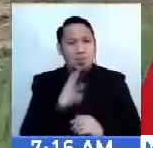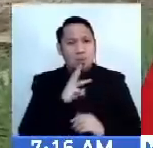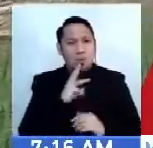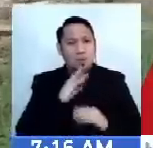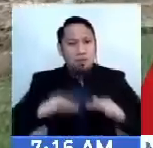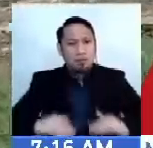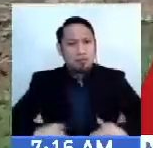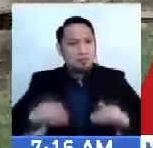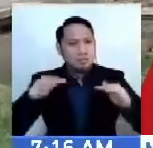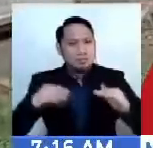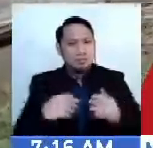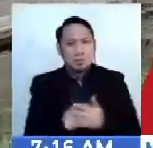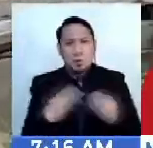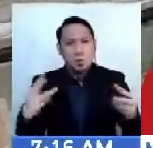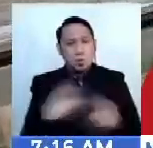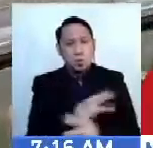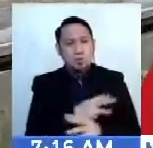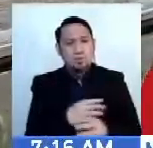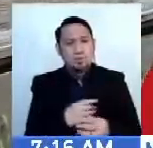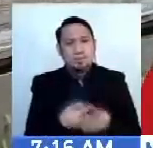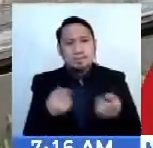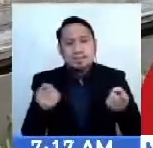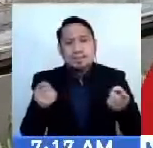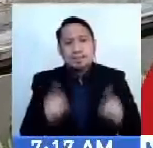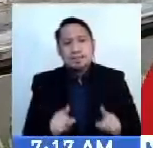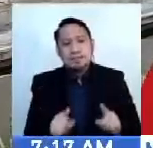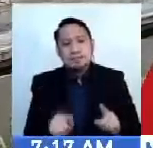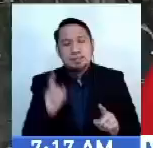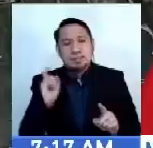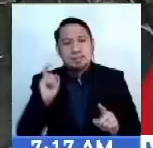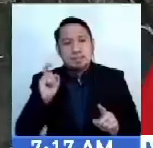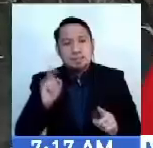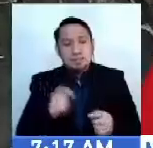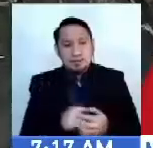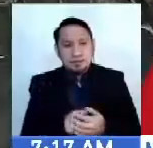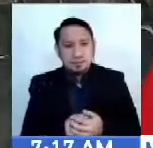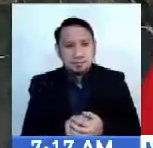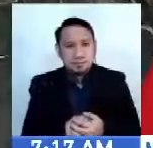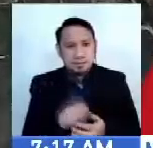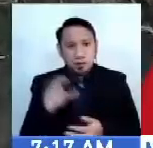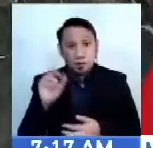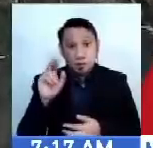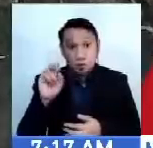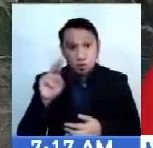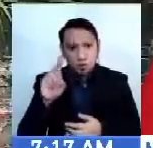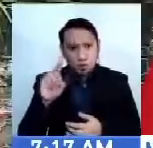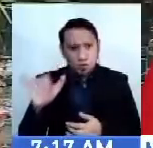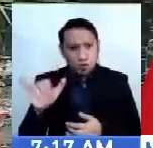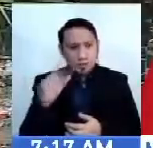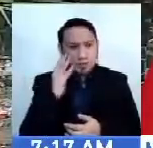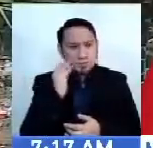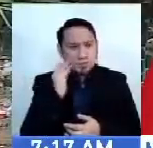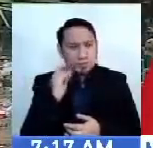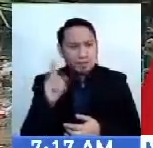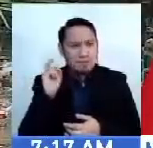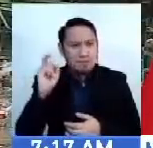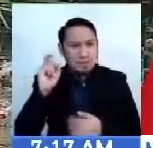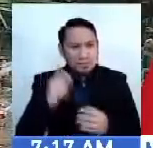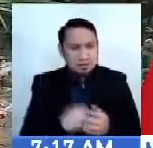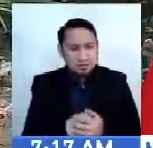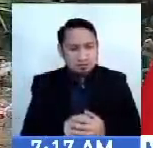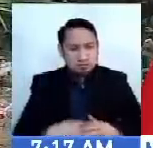Grabe yun eh. Bigla eh yung Ondoy. Biglang, ano yung tawag? Biglang